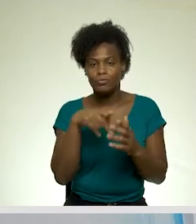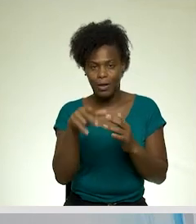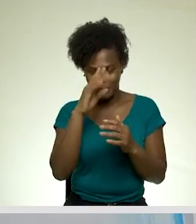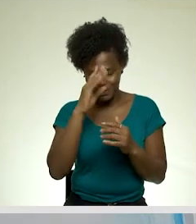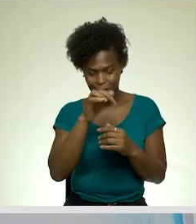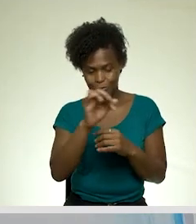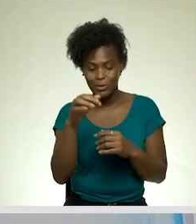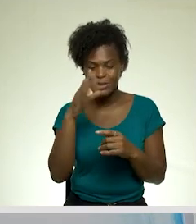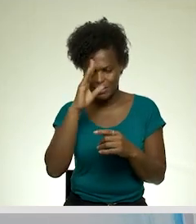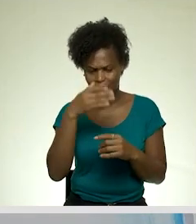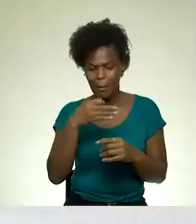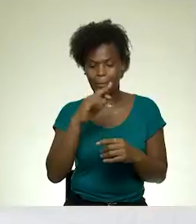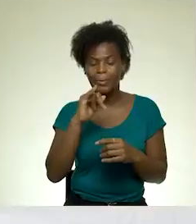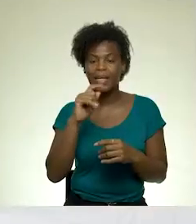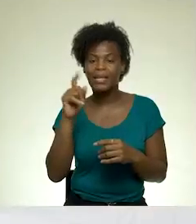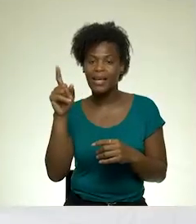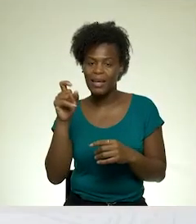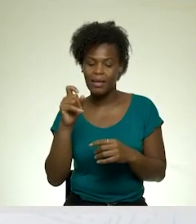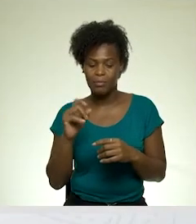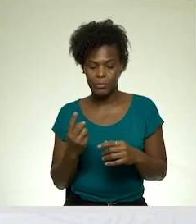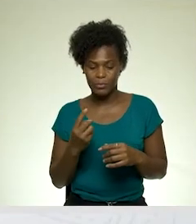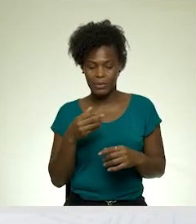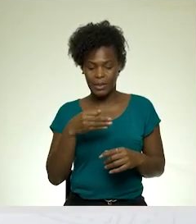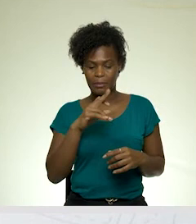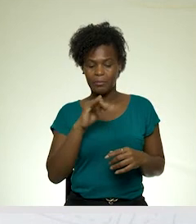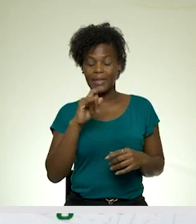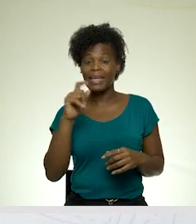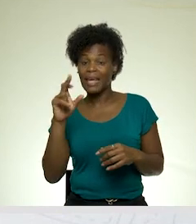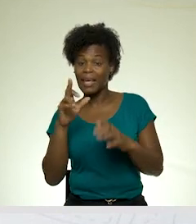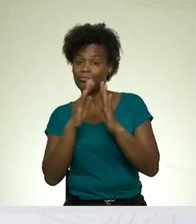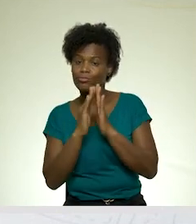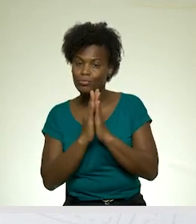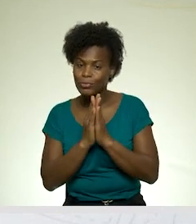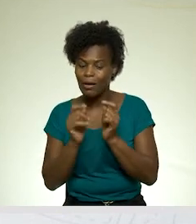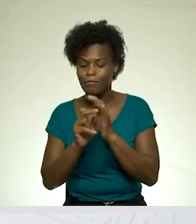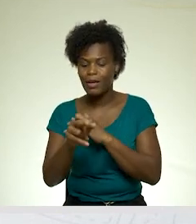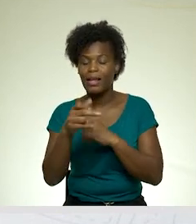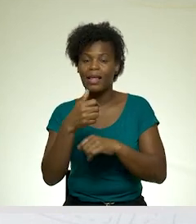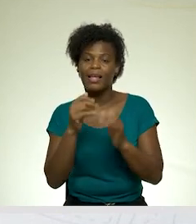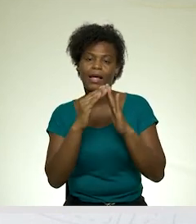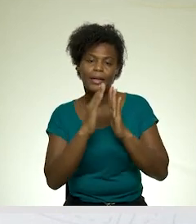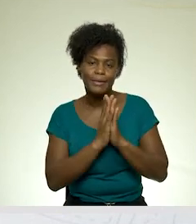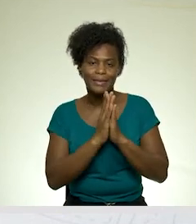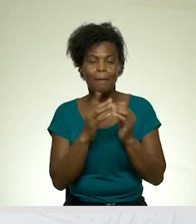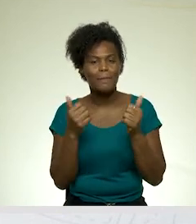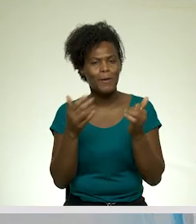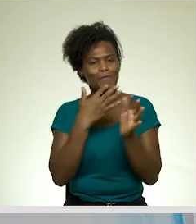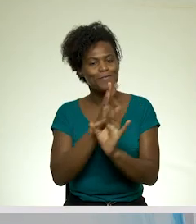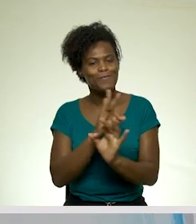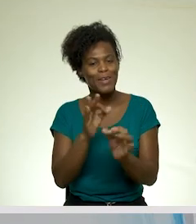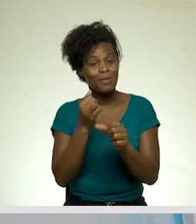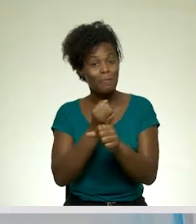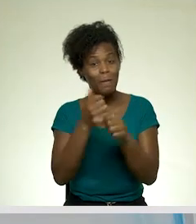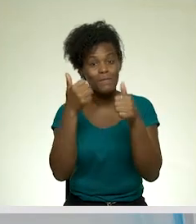sûre que vous savez c'est quoi prier. Donc, pour prier, vous allez à l'église. Génial. Très